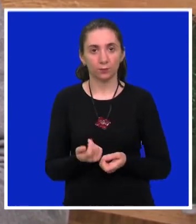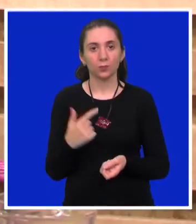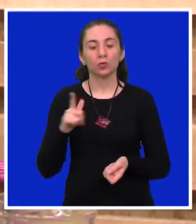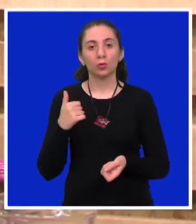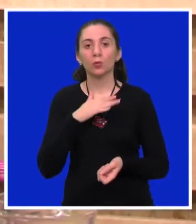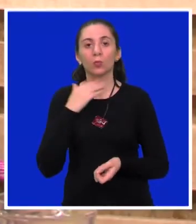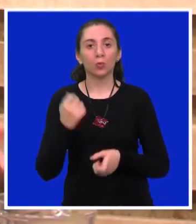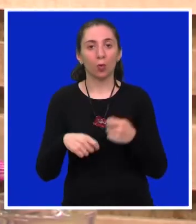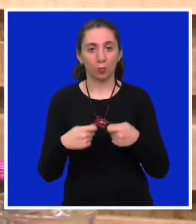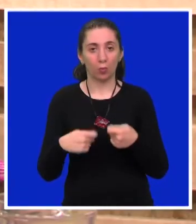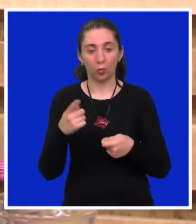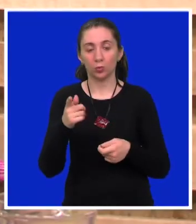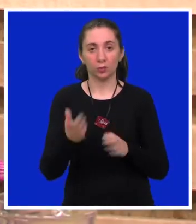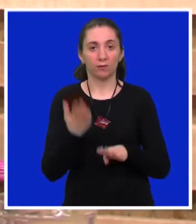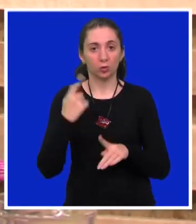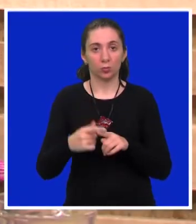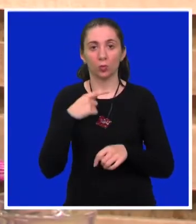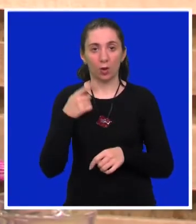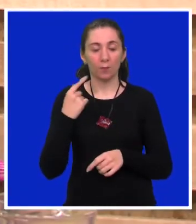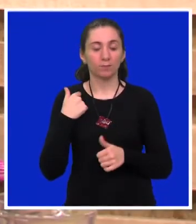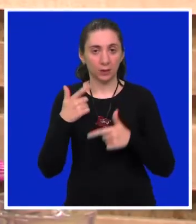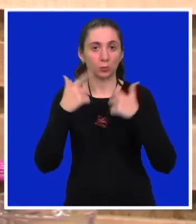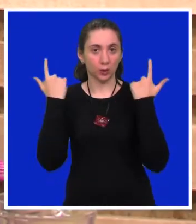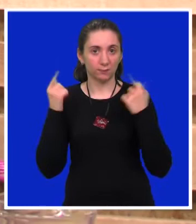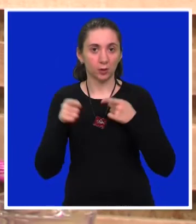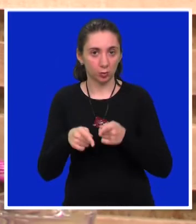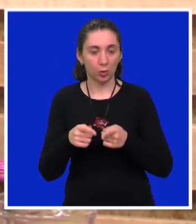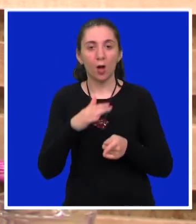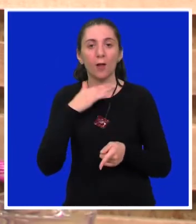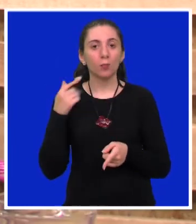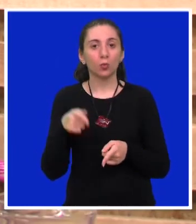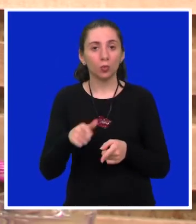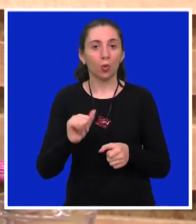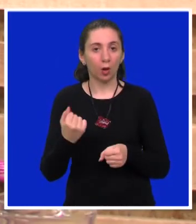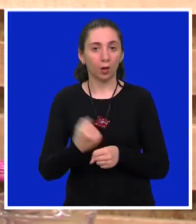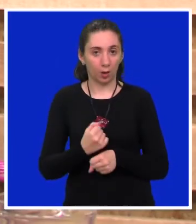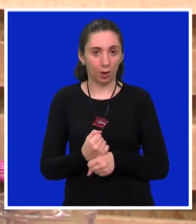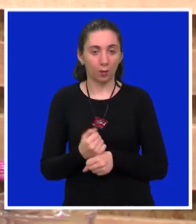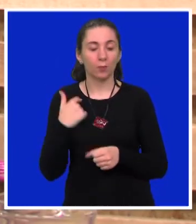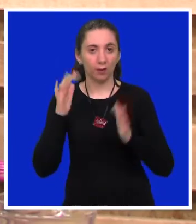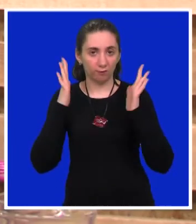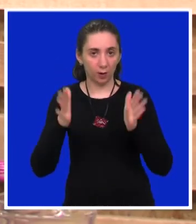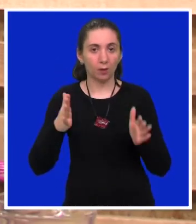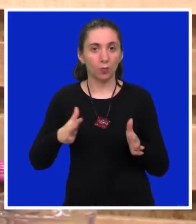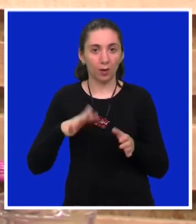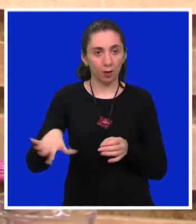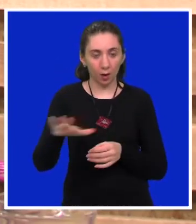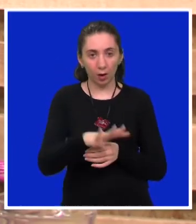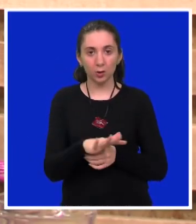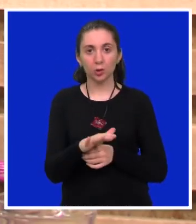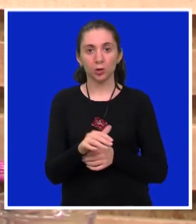Evo, čeka nas puno posla, kao što ste više puta naglasili, svjesni smo toga, ali evo, puno toga je odrađeno i vjerujem da građani